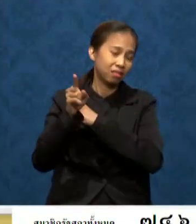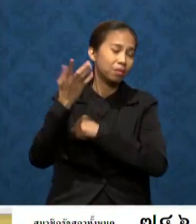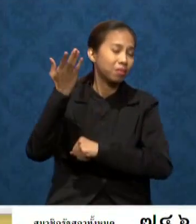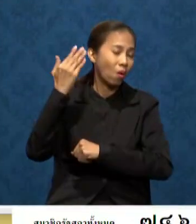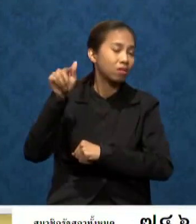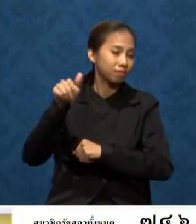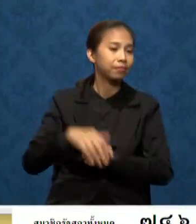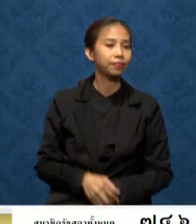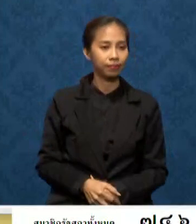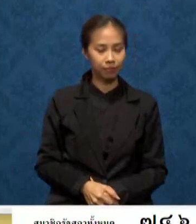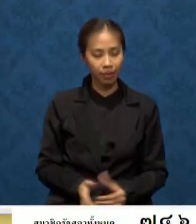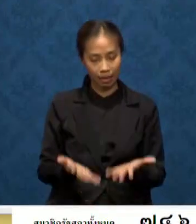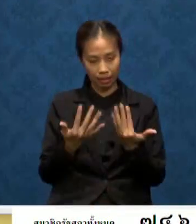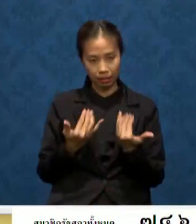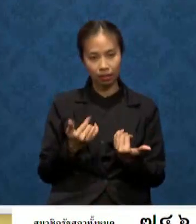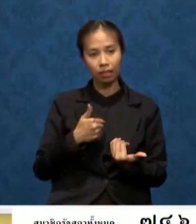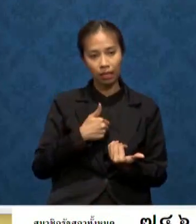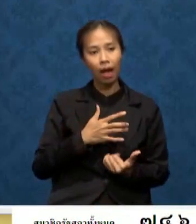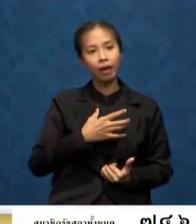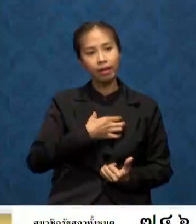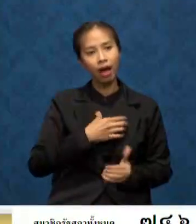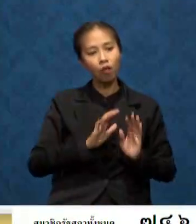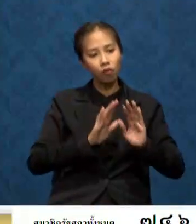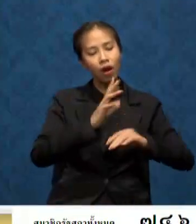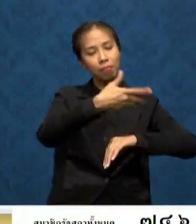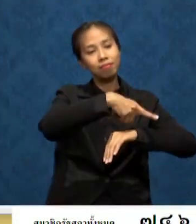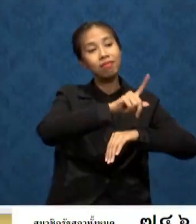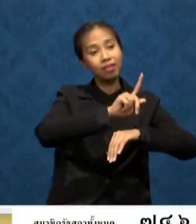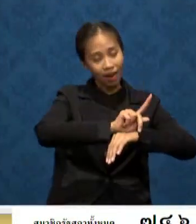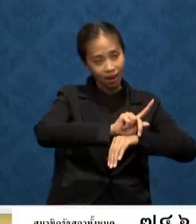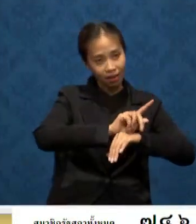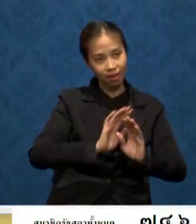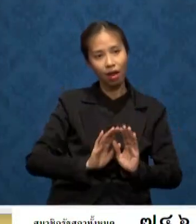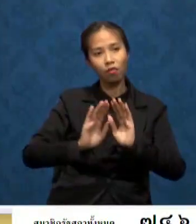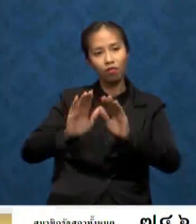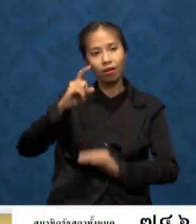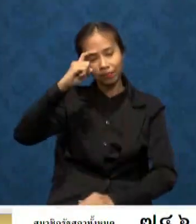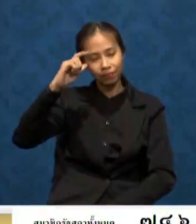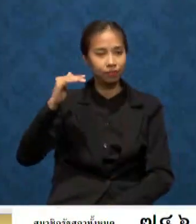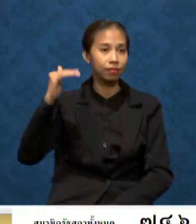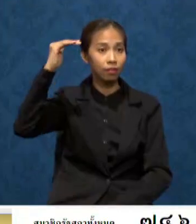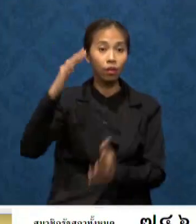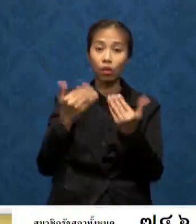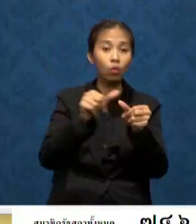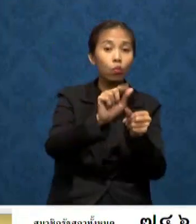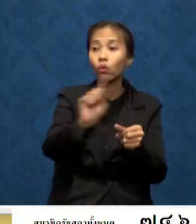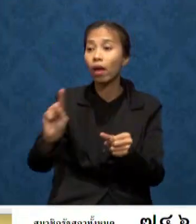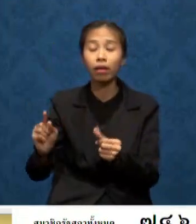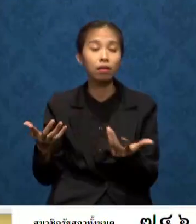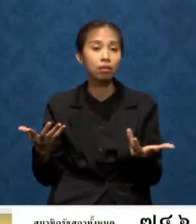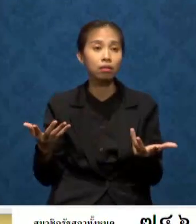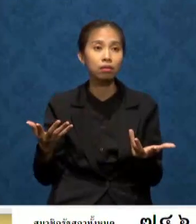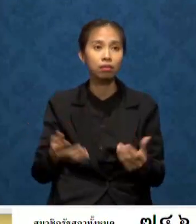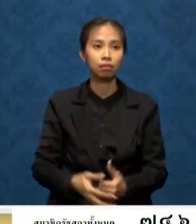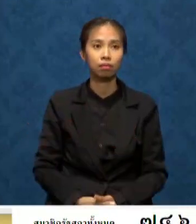ผมจึงกราบเรียนท่านประธานรัฐสภานะครับผ่านไปยังท่านเศรษฐาทวีศิลป์ตอนนี้หายไปไหนก็ไม่